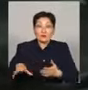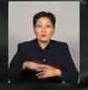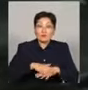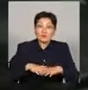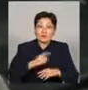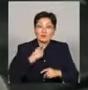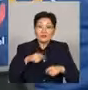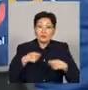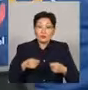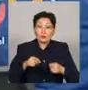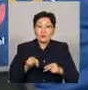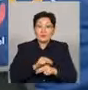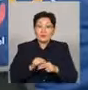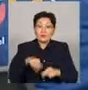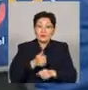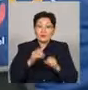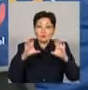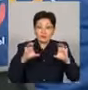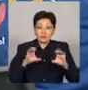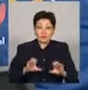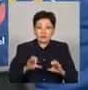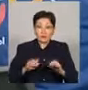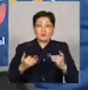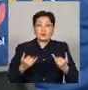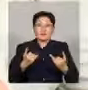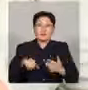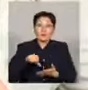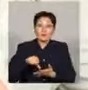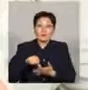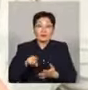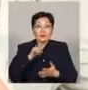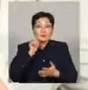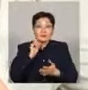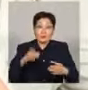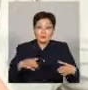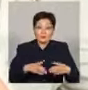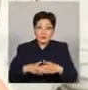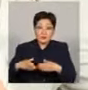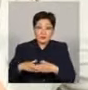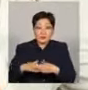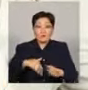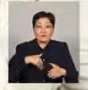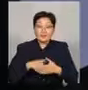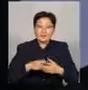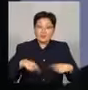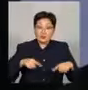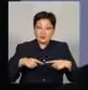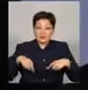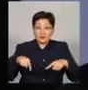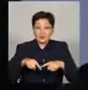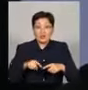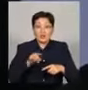всенародном голосовании по поправкам в Конституцию. Сегодня представители молодежных ресурсных центров, волонтерских организаций